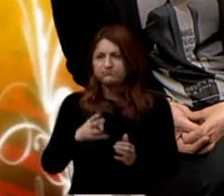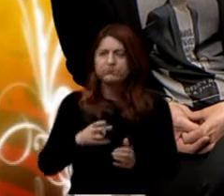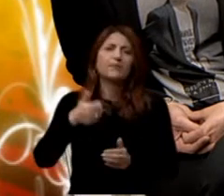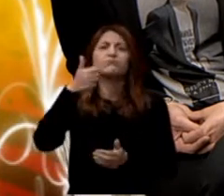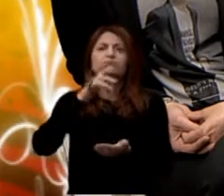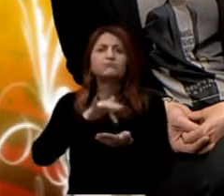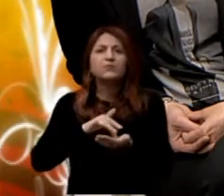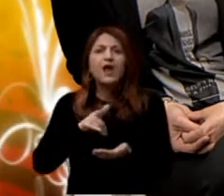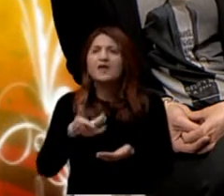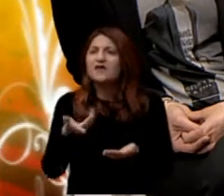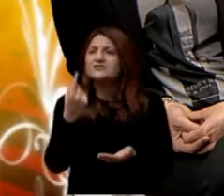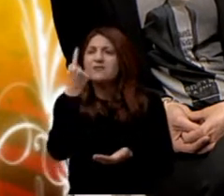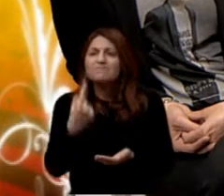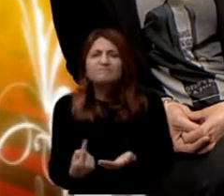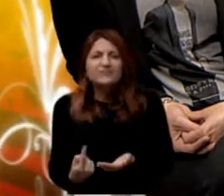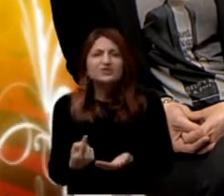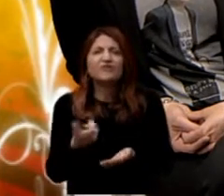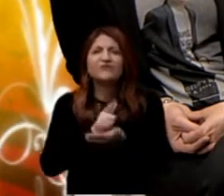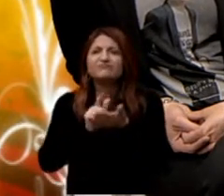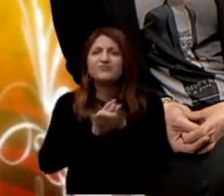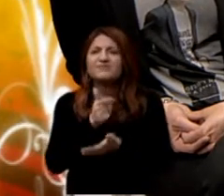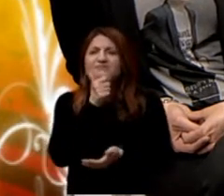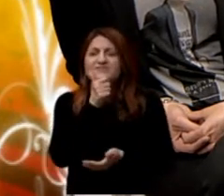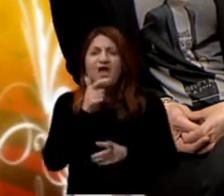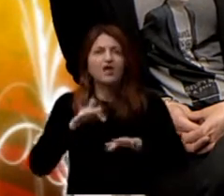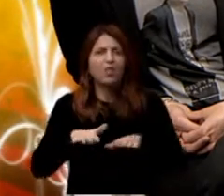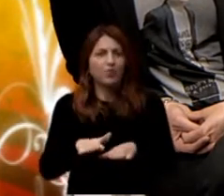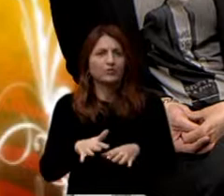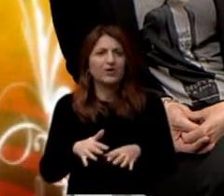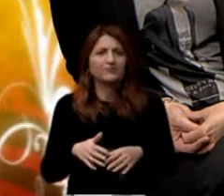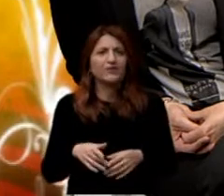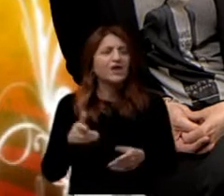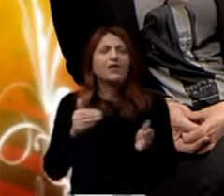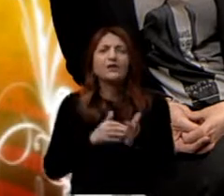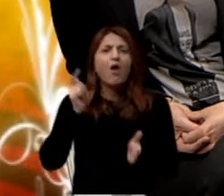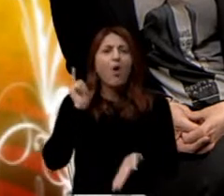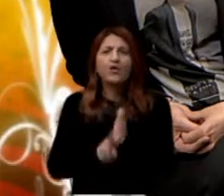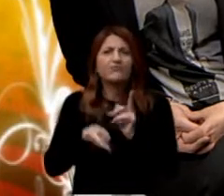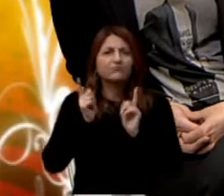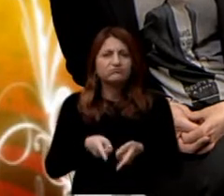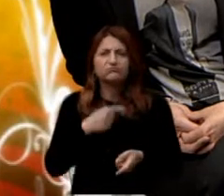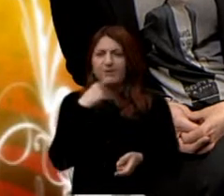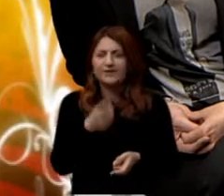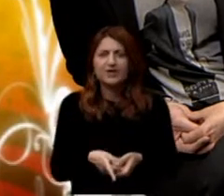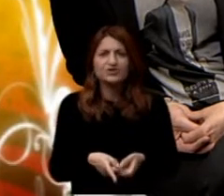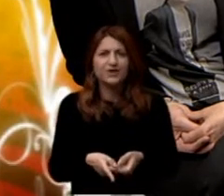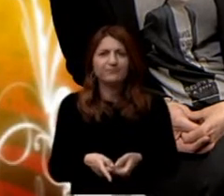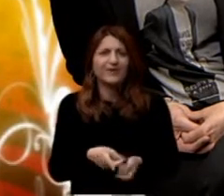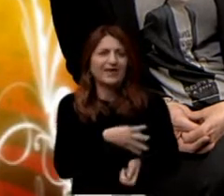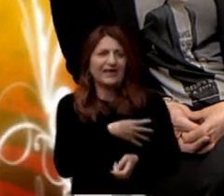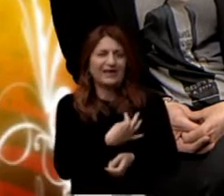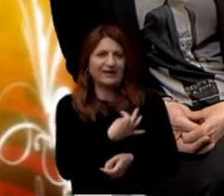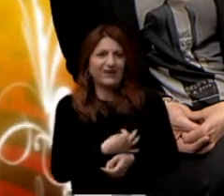postavljeno baš na pothranjenost u starijih. Ono što treba odmah istaknuti da su